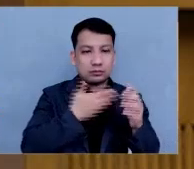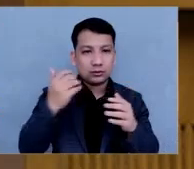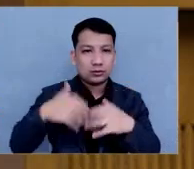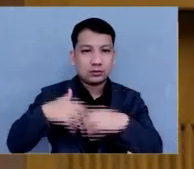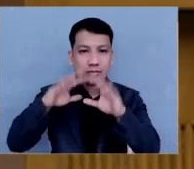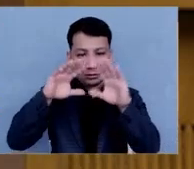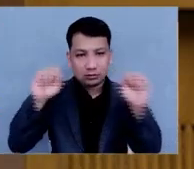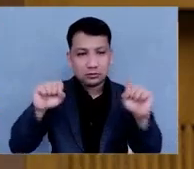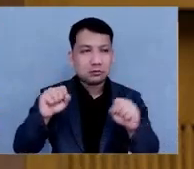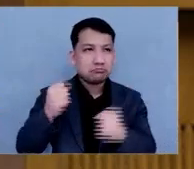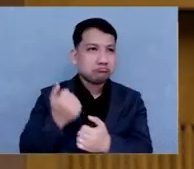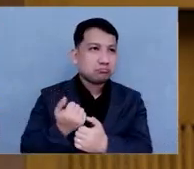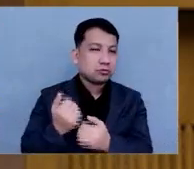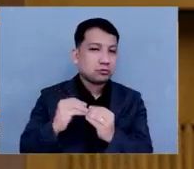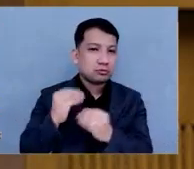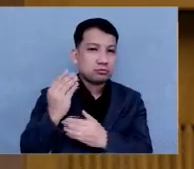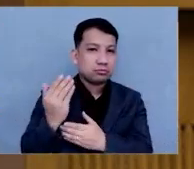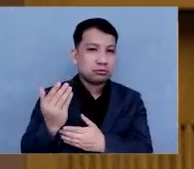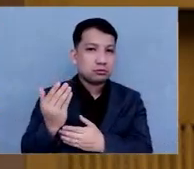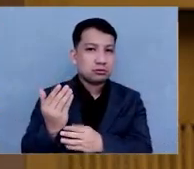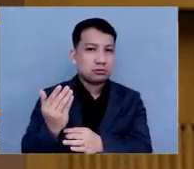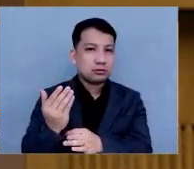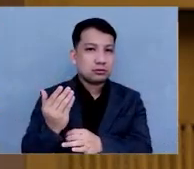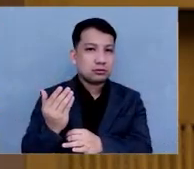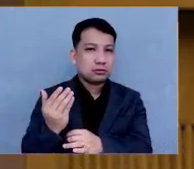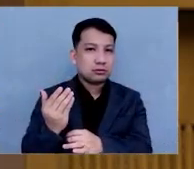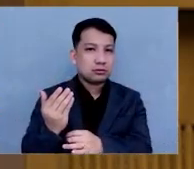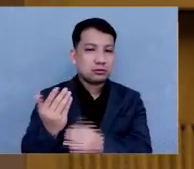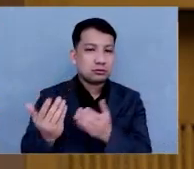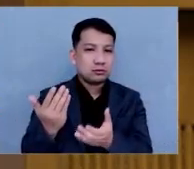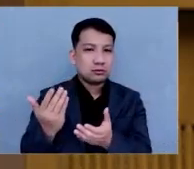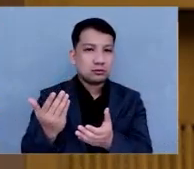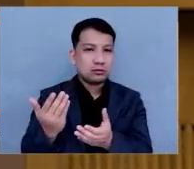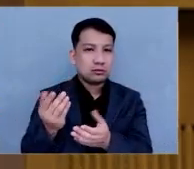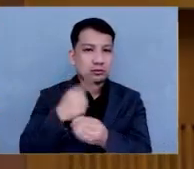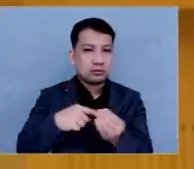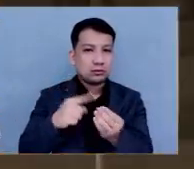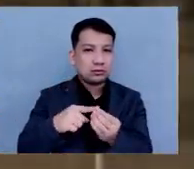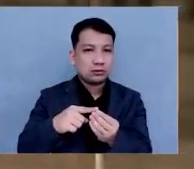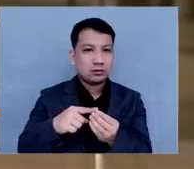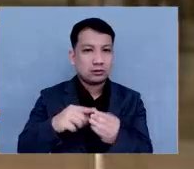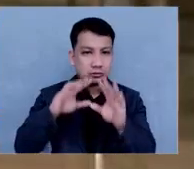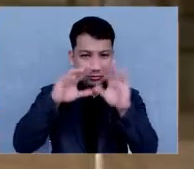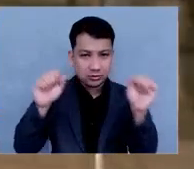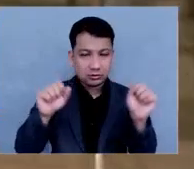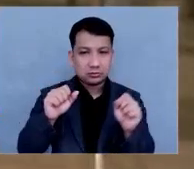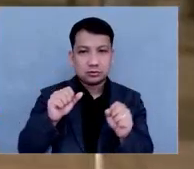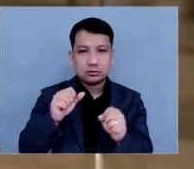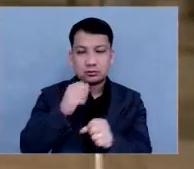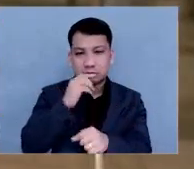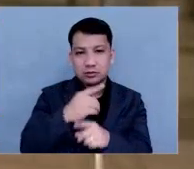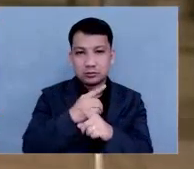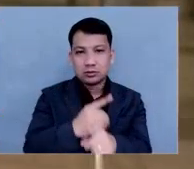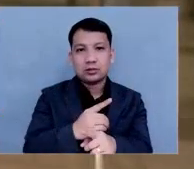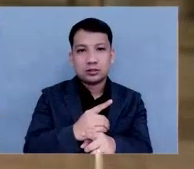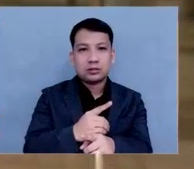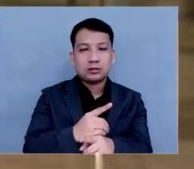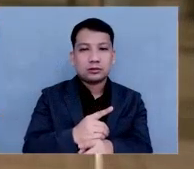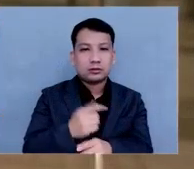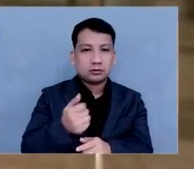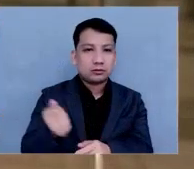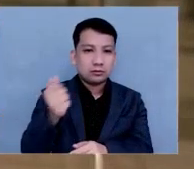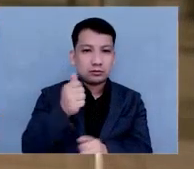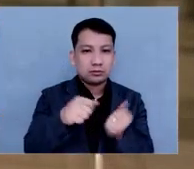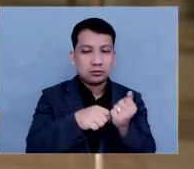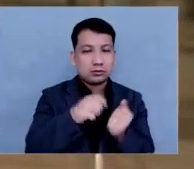nao ah kung ganon Madam speaker sa tingin namin ito isa itong presidential por depensa naman ni appropriation Senior Vice chair